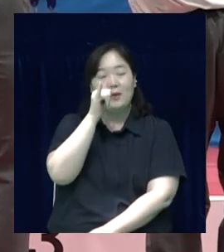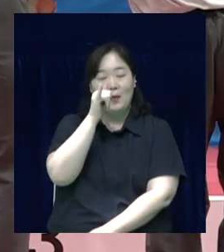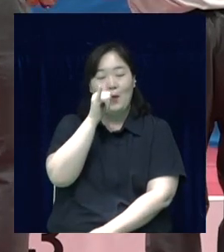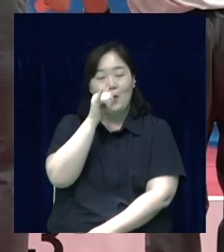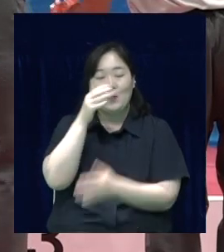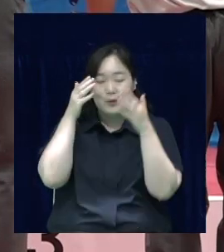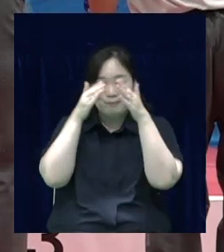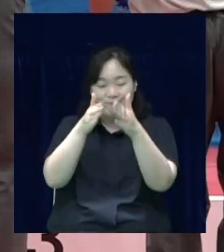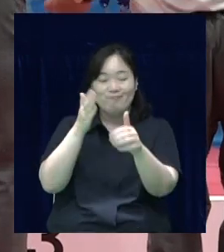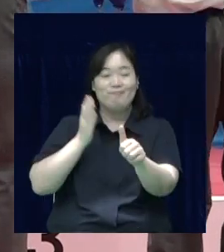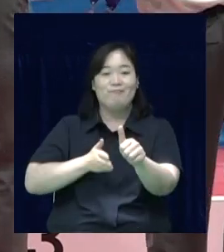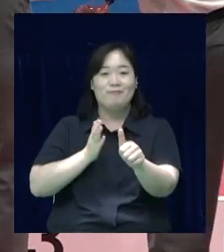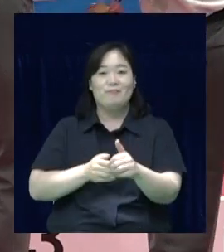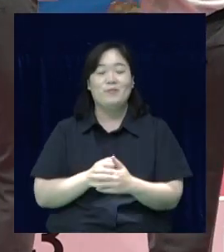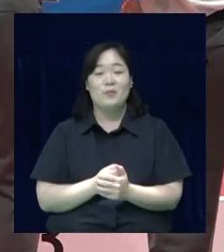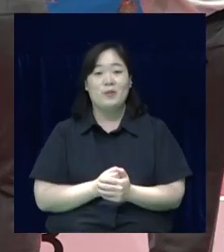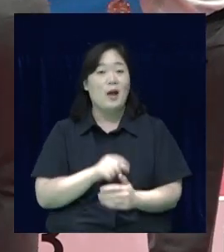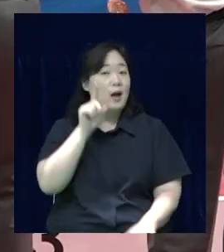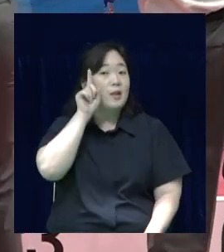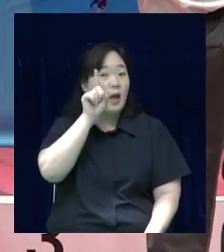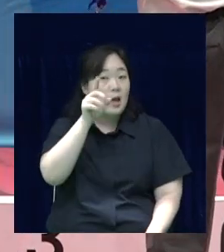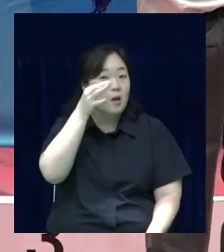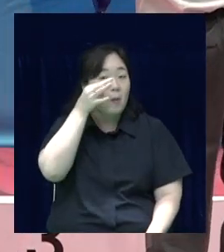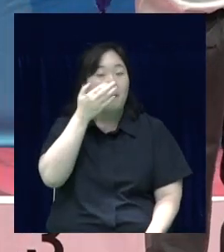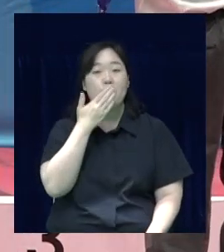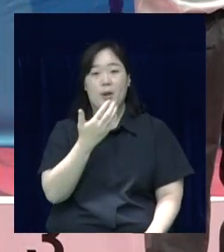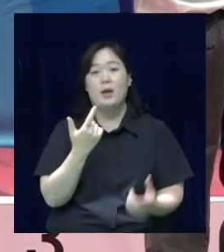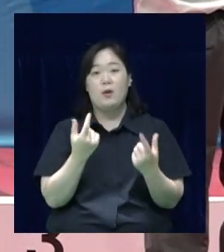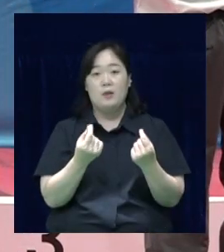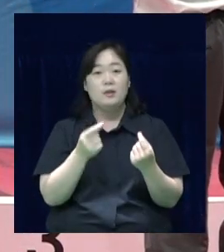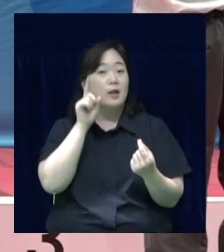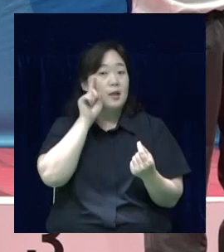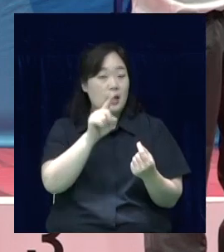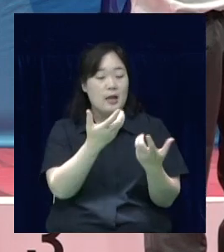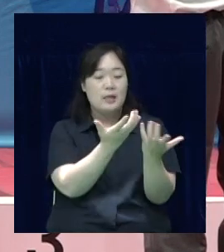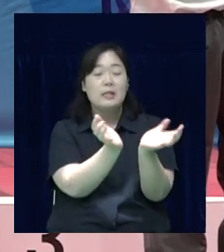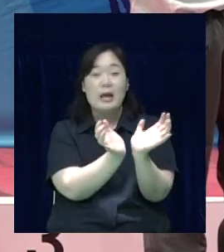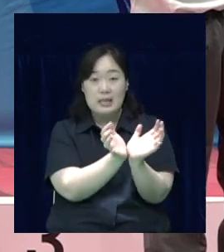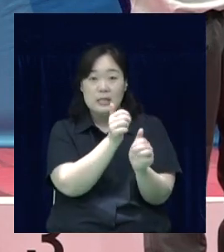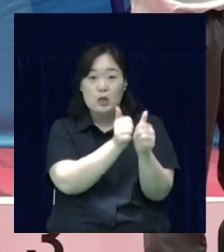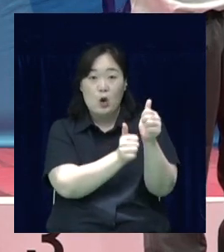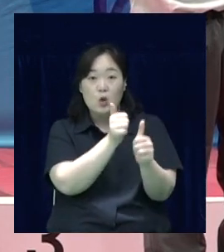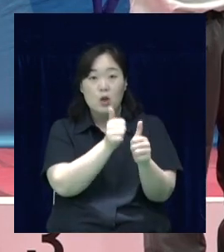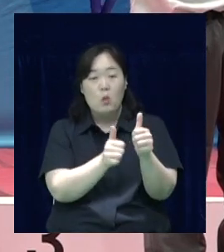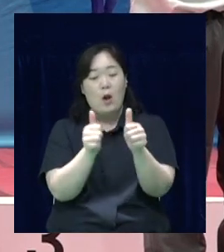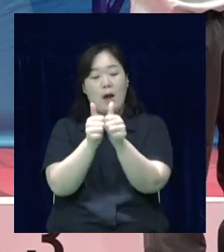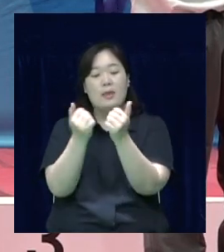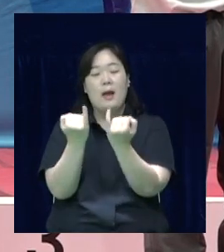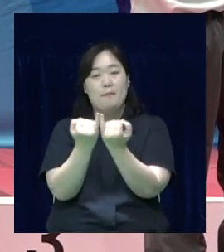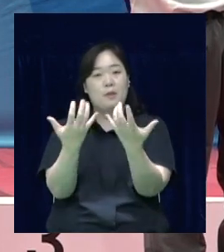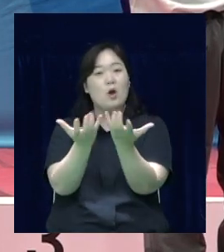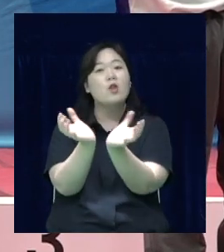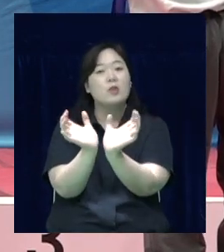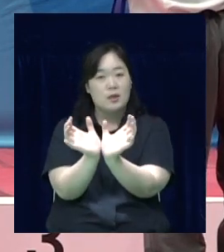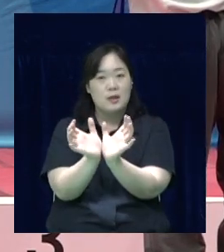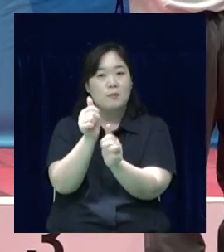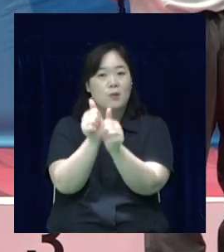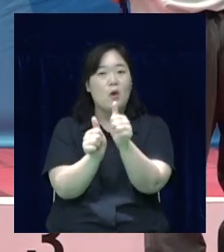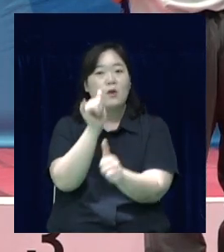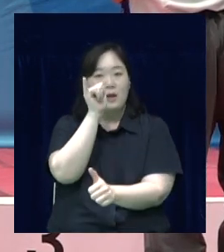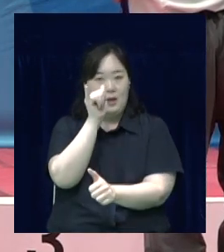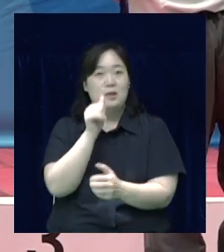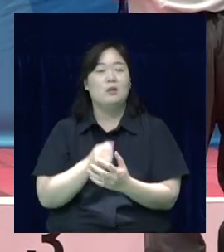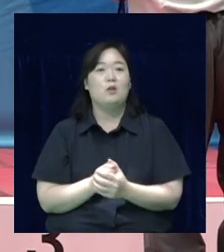이제 내일 보내드릴 경기인데 남자 단체전 경기와 혼성 경기가 또 이어질 예정이다 보니까 좀